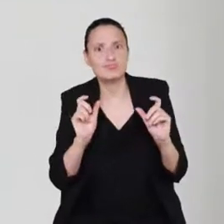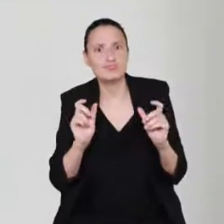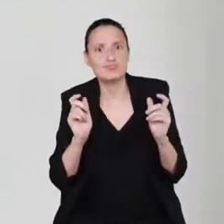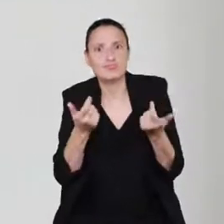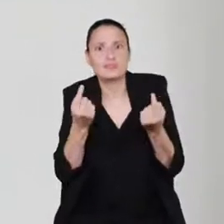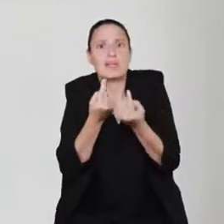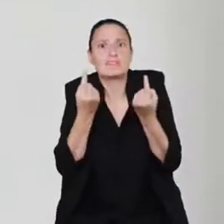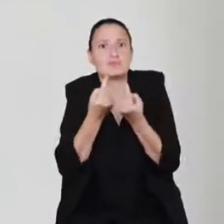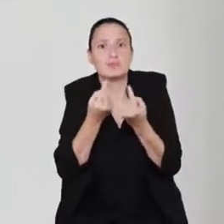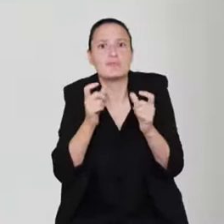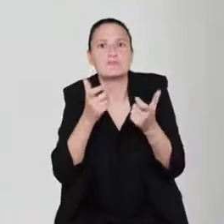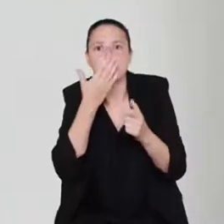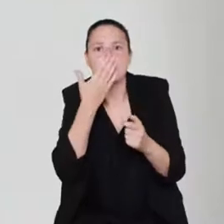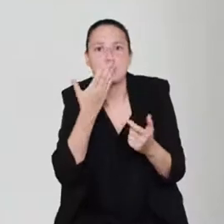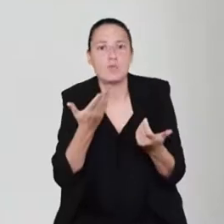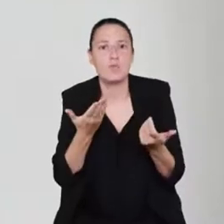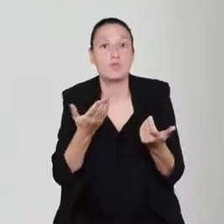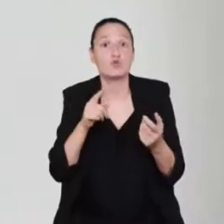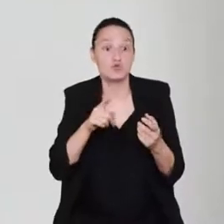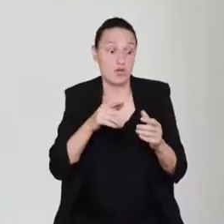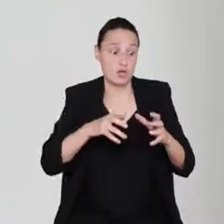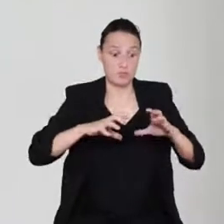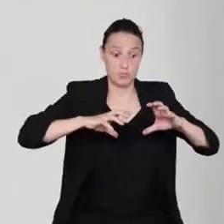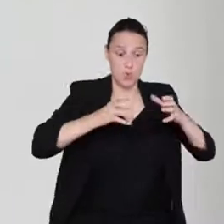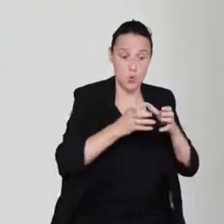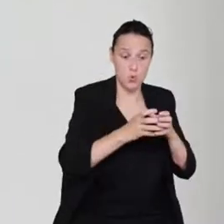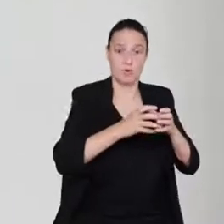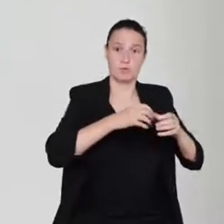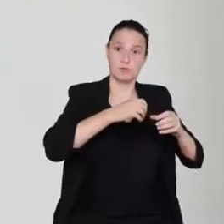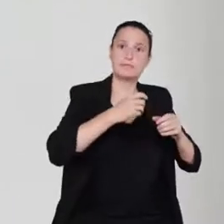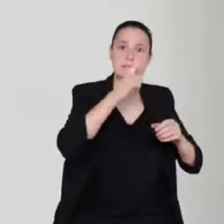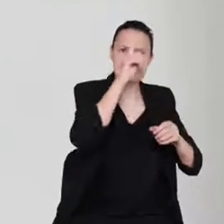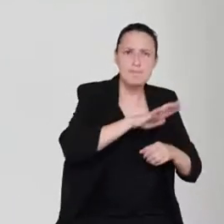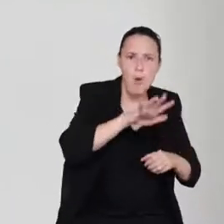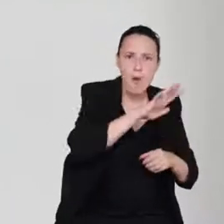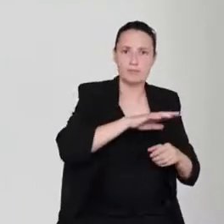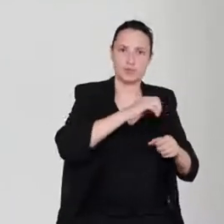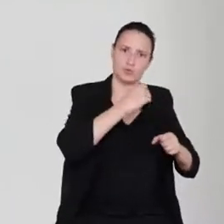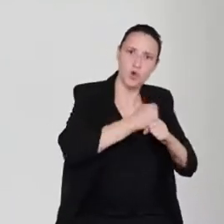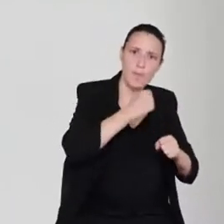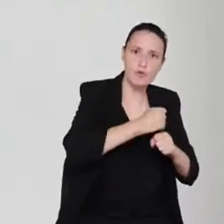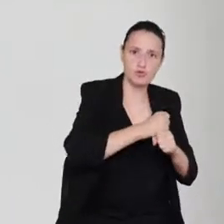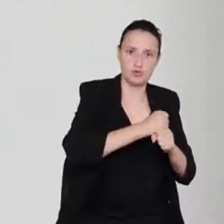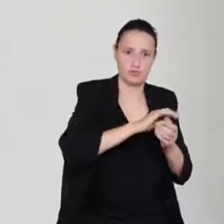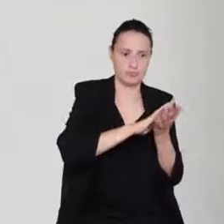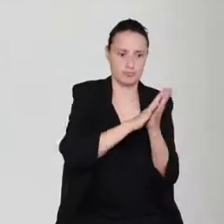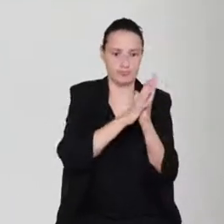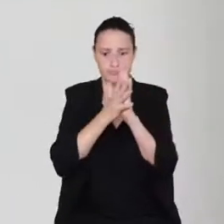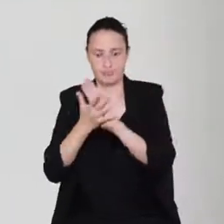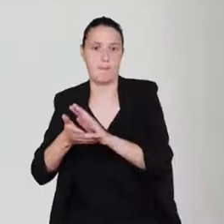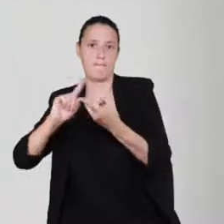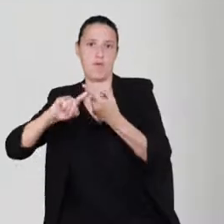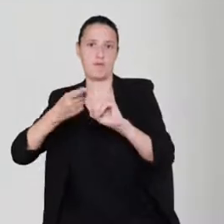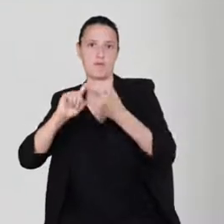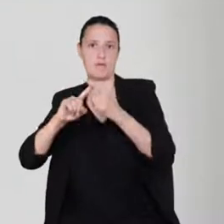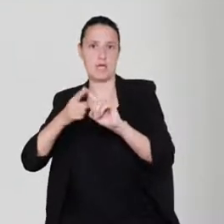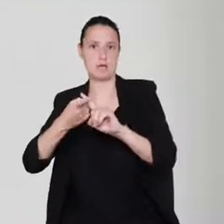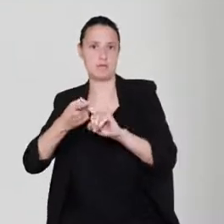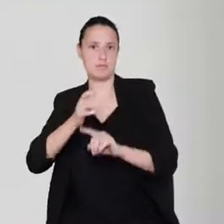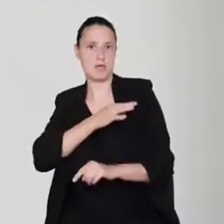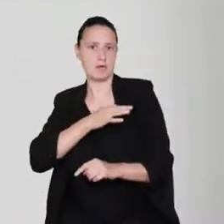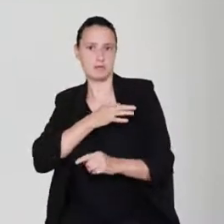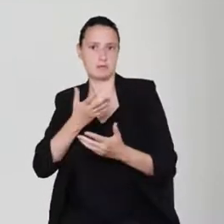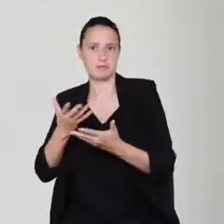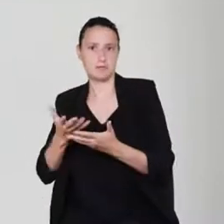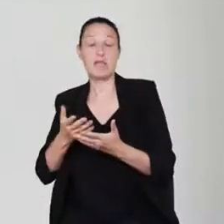od ruchu społecznego, pracowniczego, ruch robotniczy stał się ruchem politycznym. Jaka była w tym